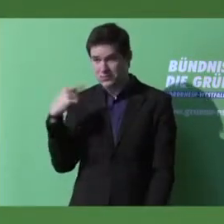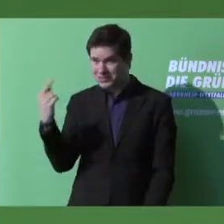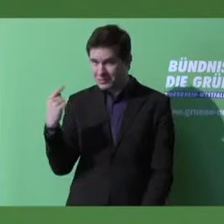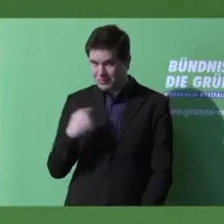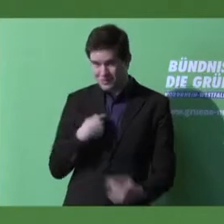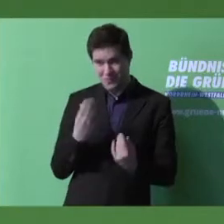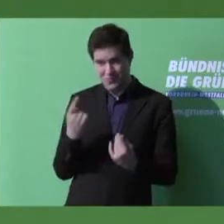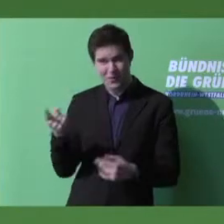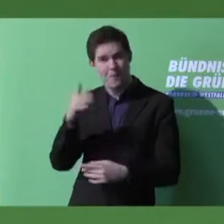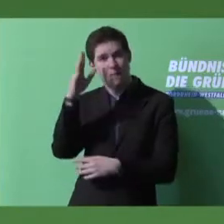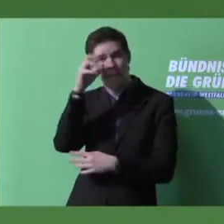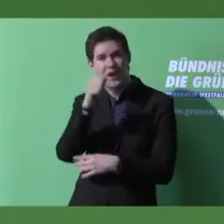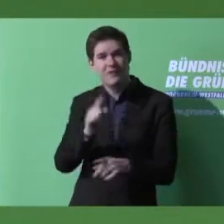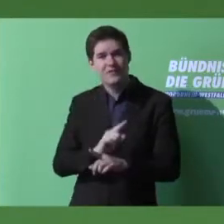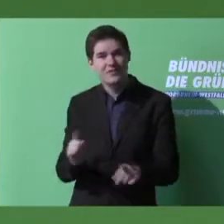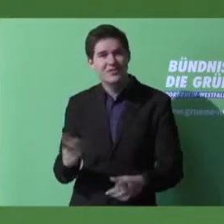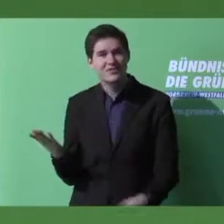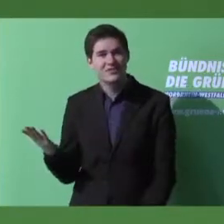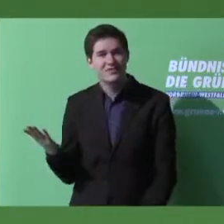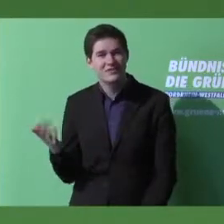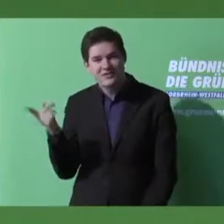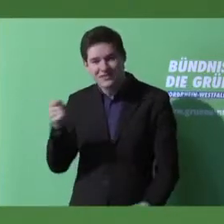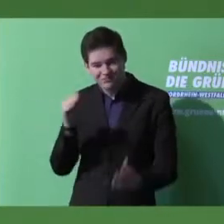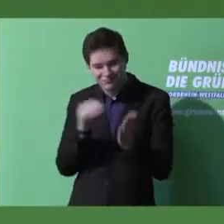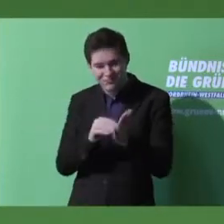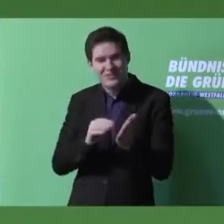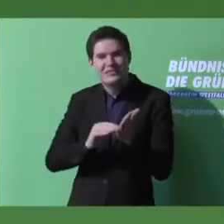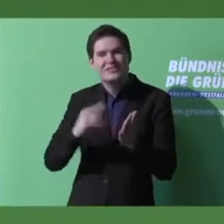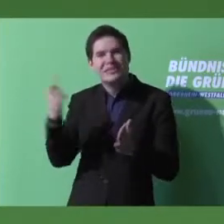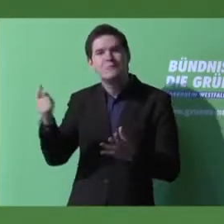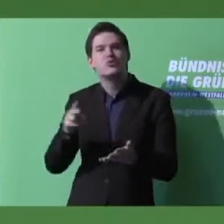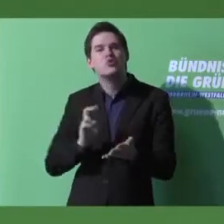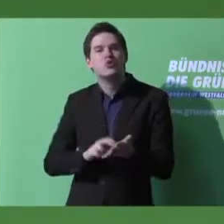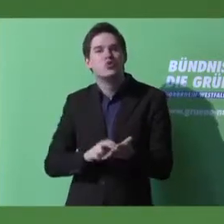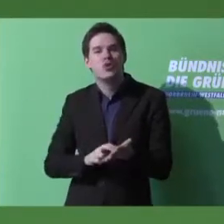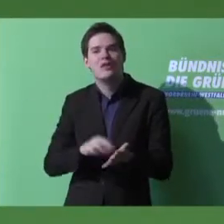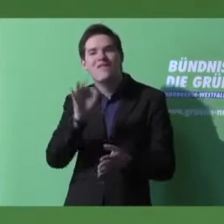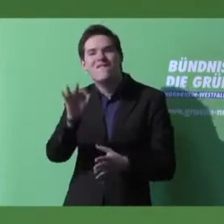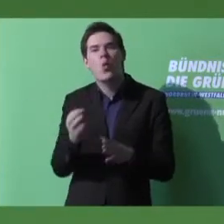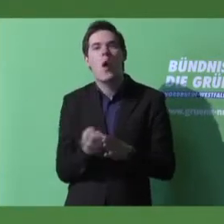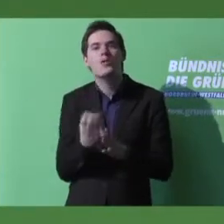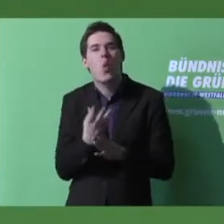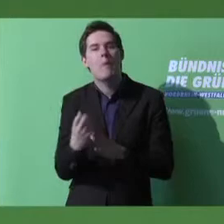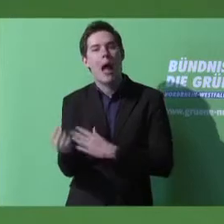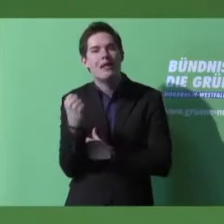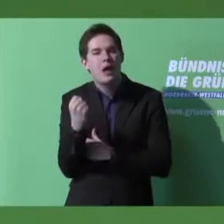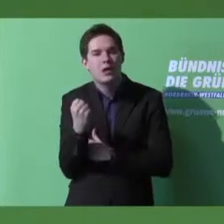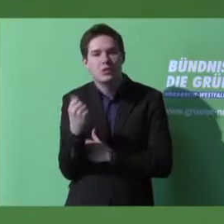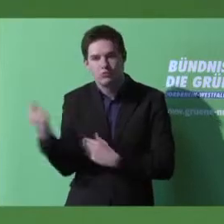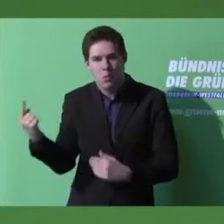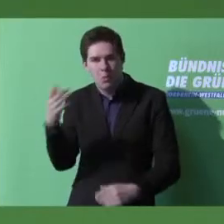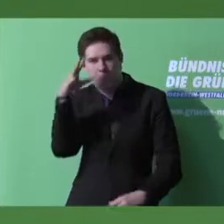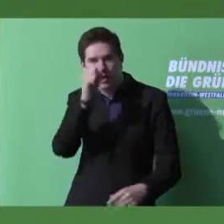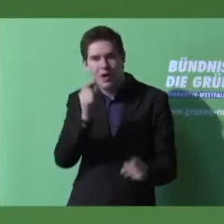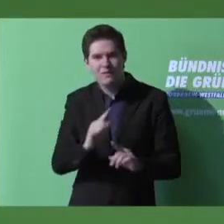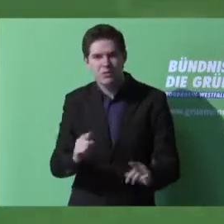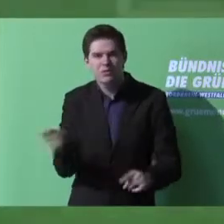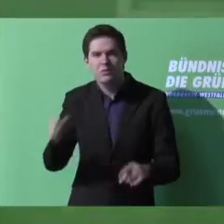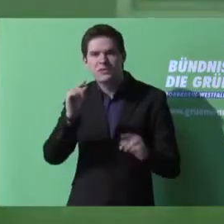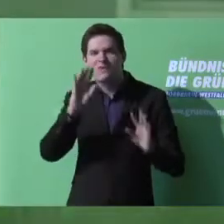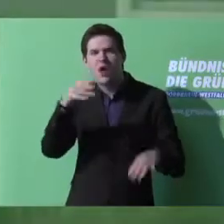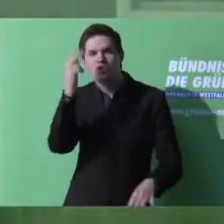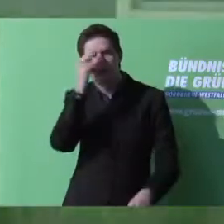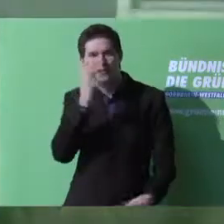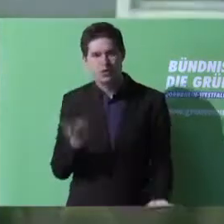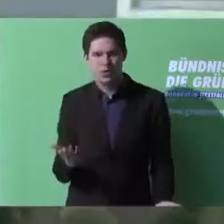hat, was es heißt, wenn in seiner Zuständigkeit steht, er sei zuständig für erneuerbare Energien. Er hat das missverstanden.